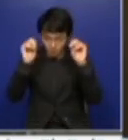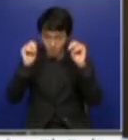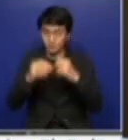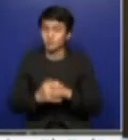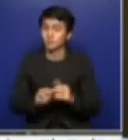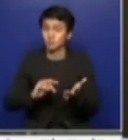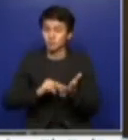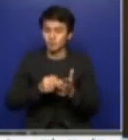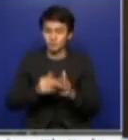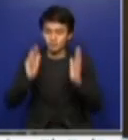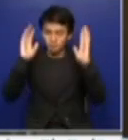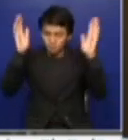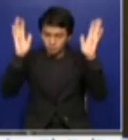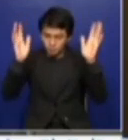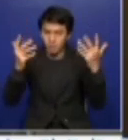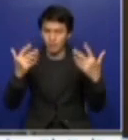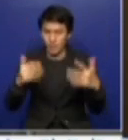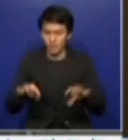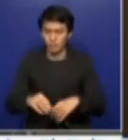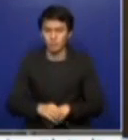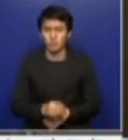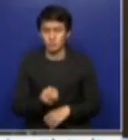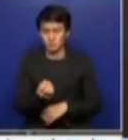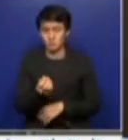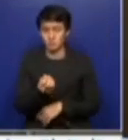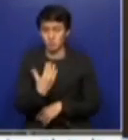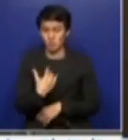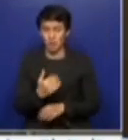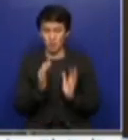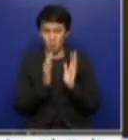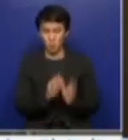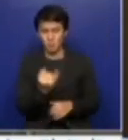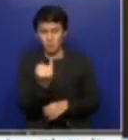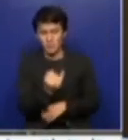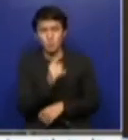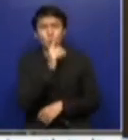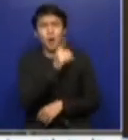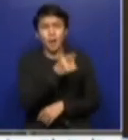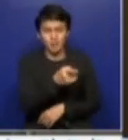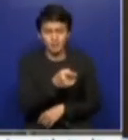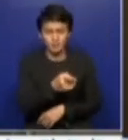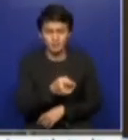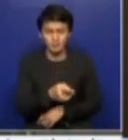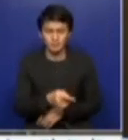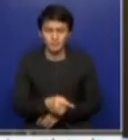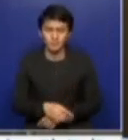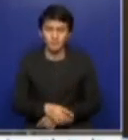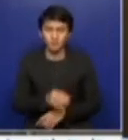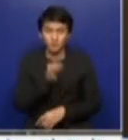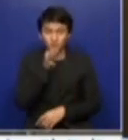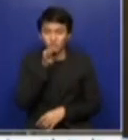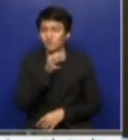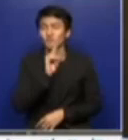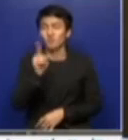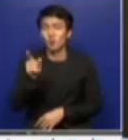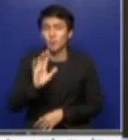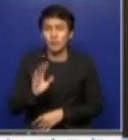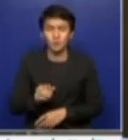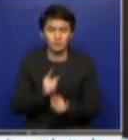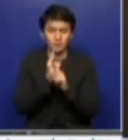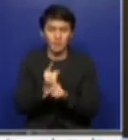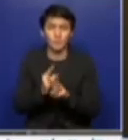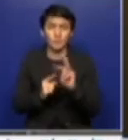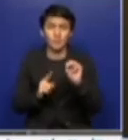ายไม่ประสงค์ให้ดำเนินคดีตามมาตรา112ซึ่งนับเป็นการใ